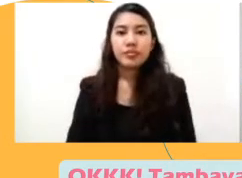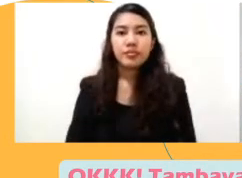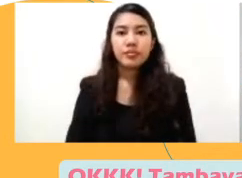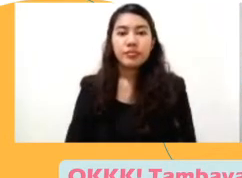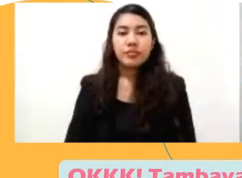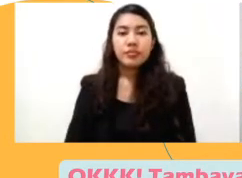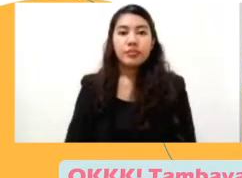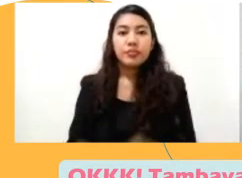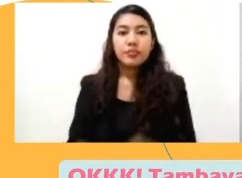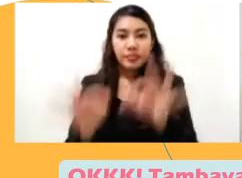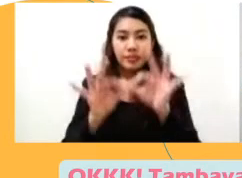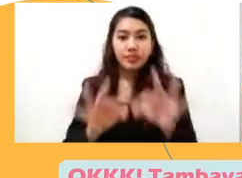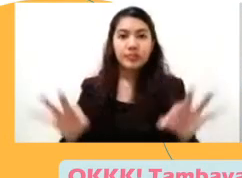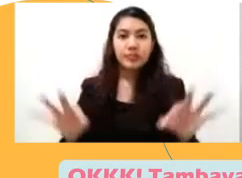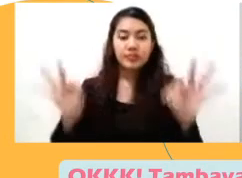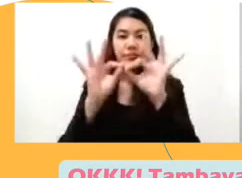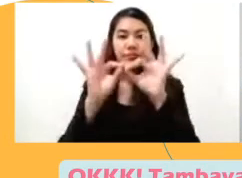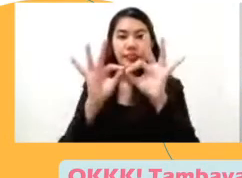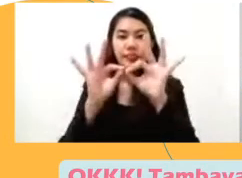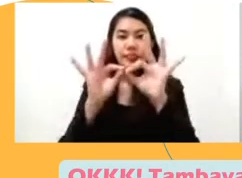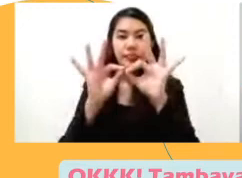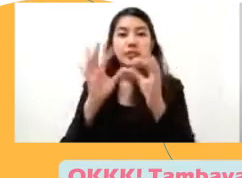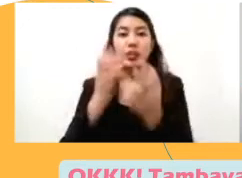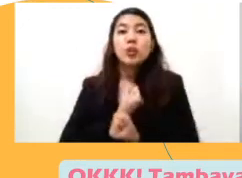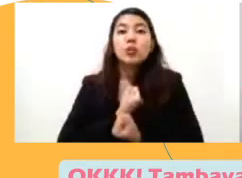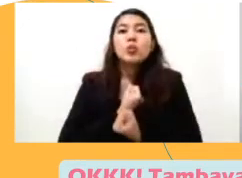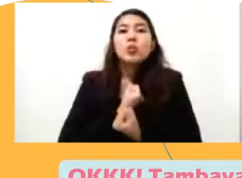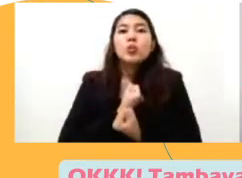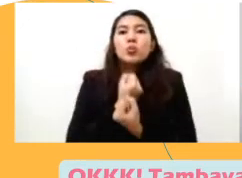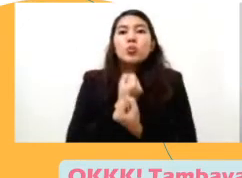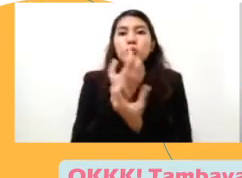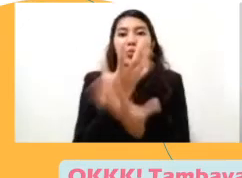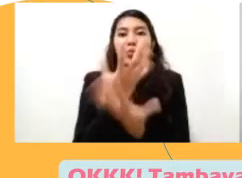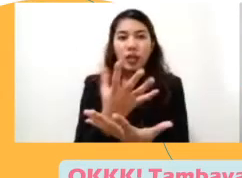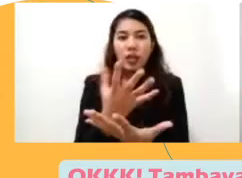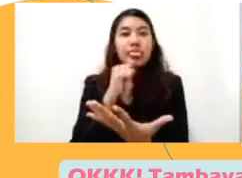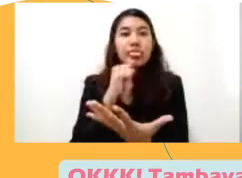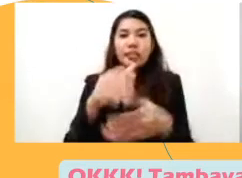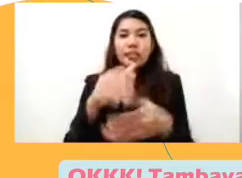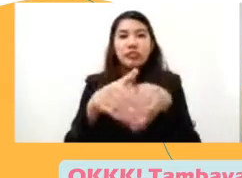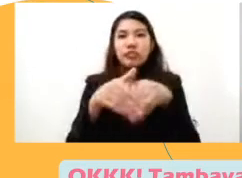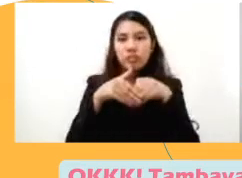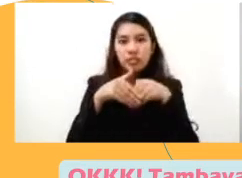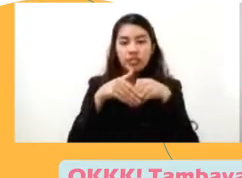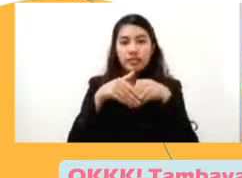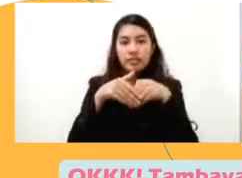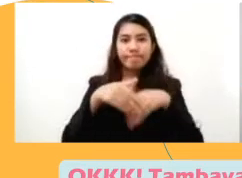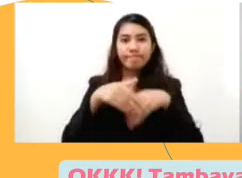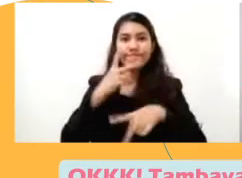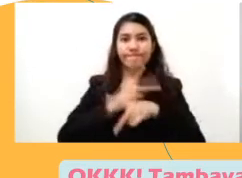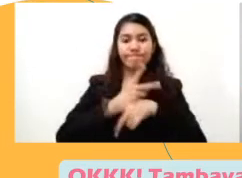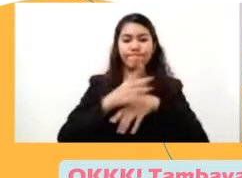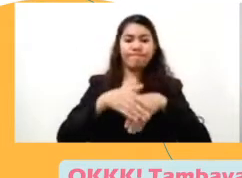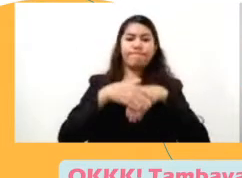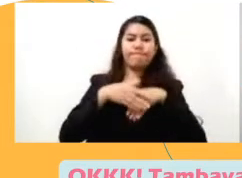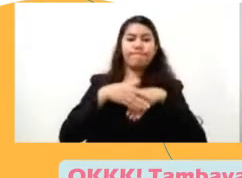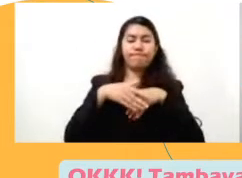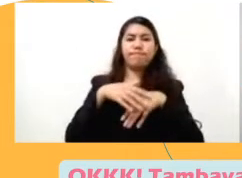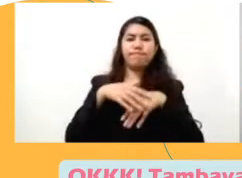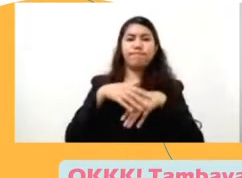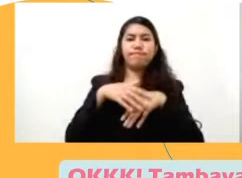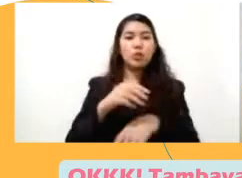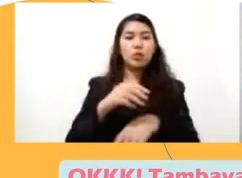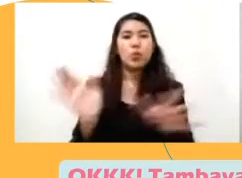mahalagang i-express ang nararamdaman. Huwag lang to itago